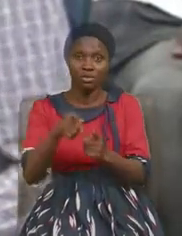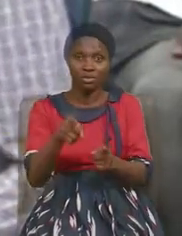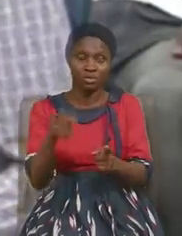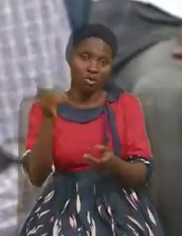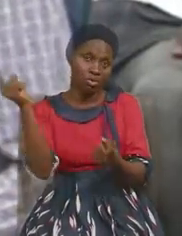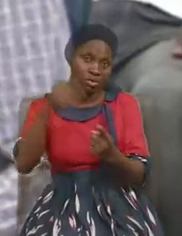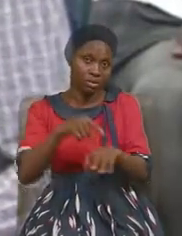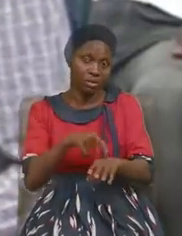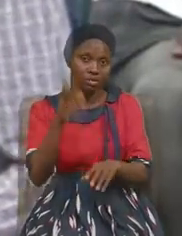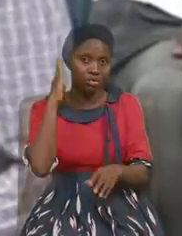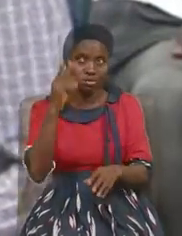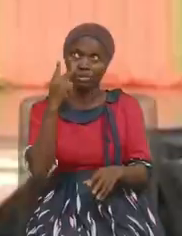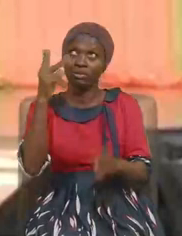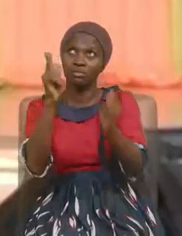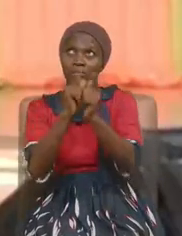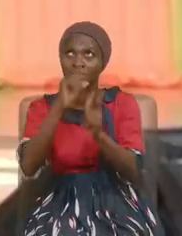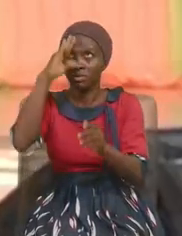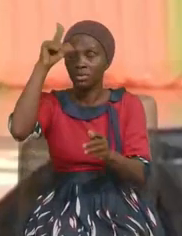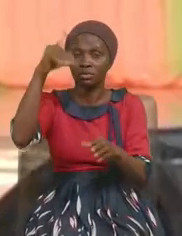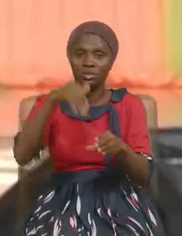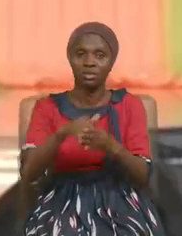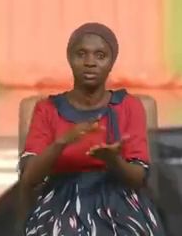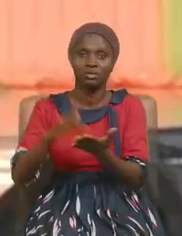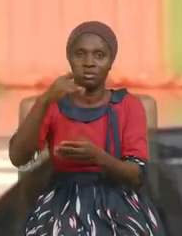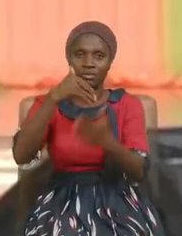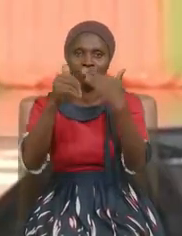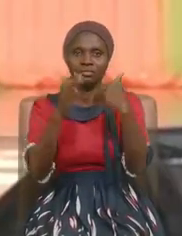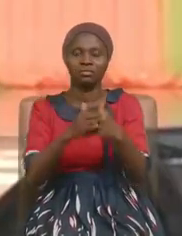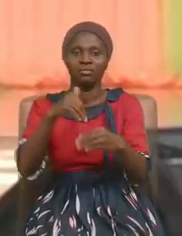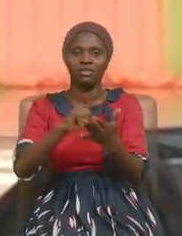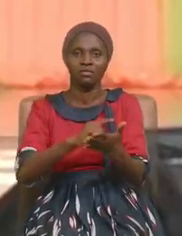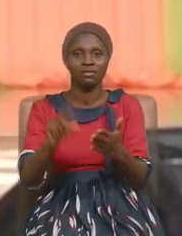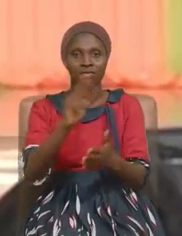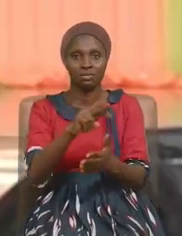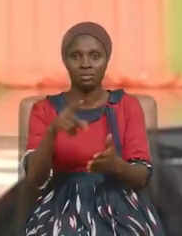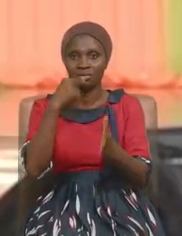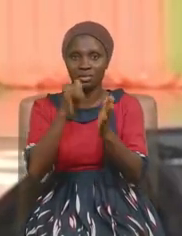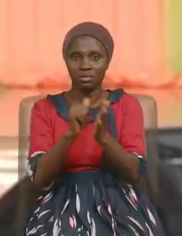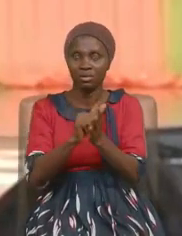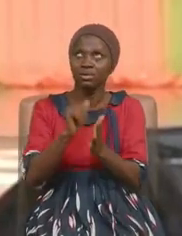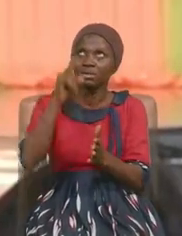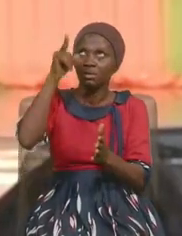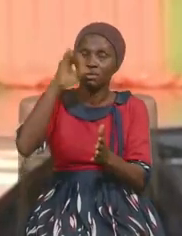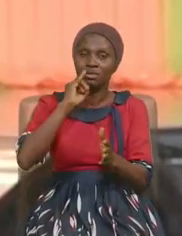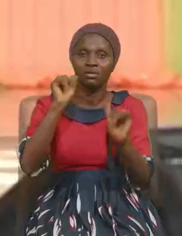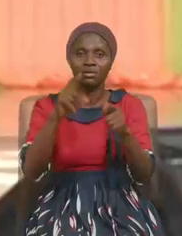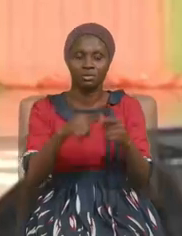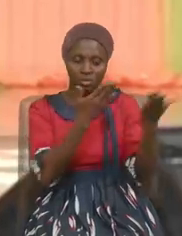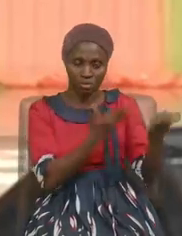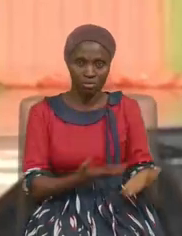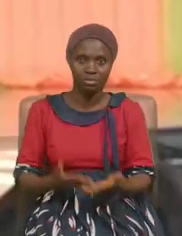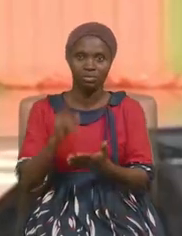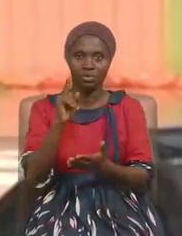Et nous dit à la fin du verset 22, il peut vous faire paraître